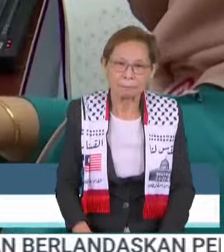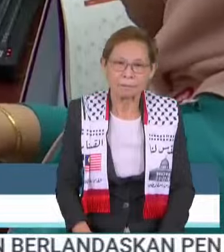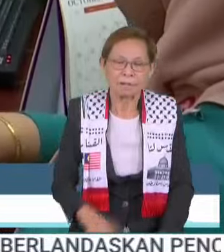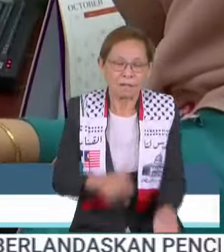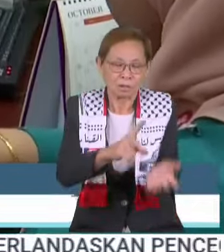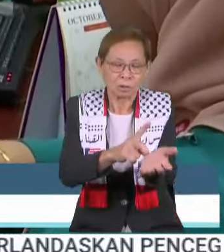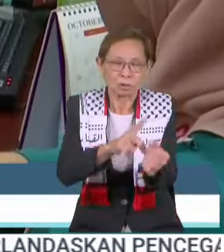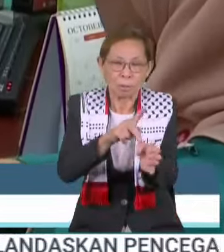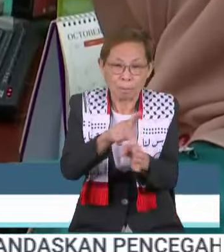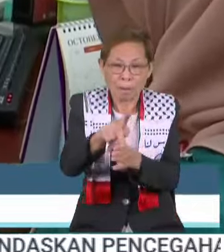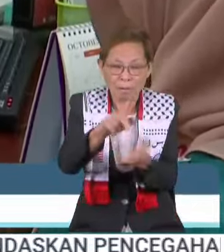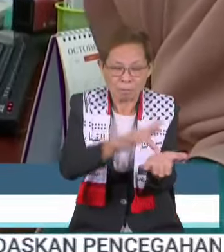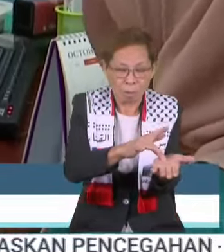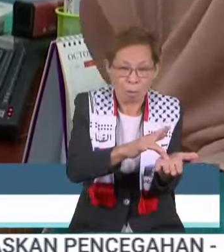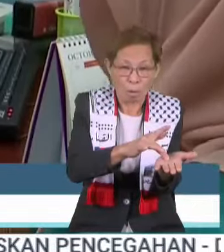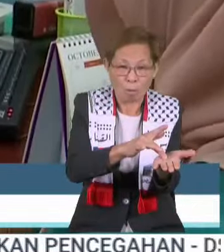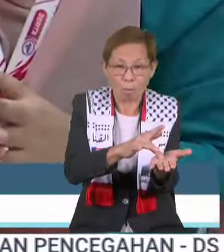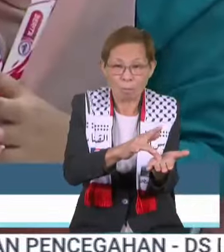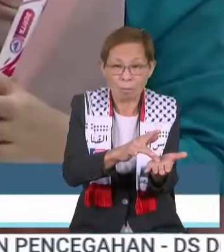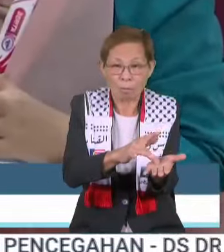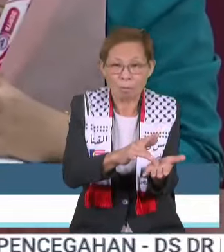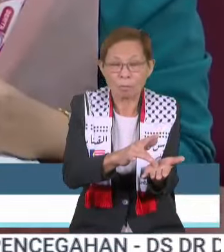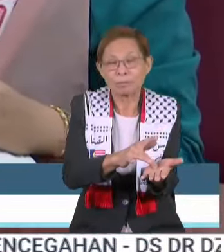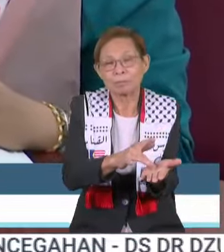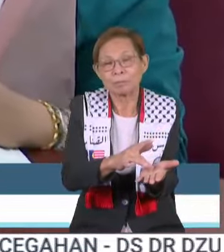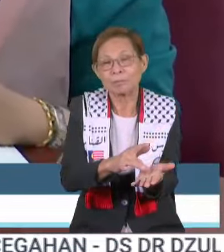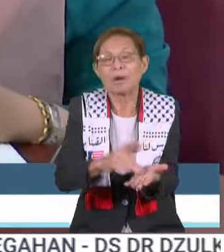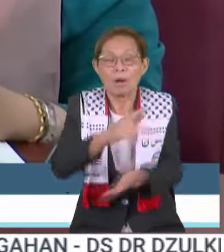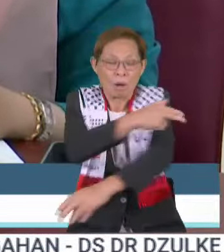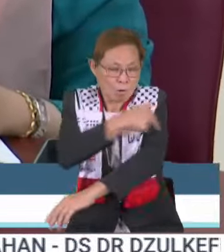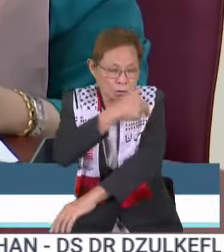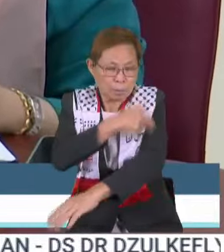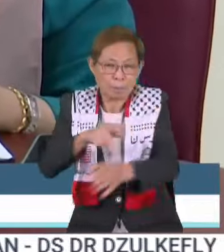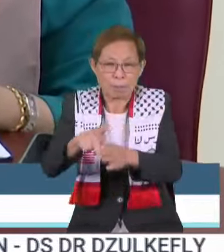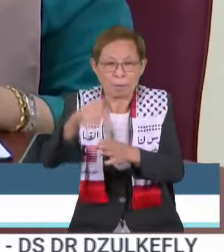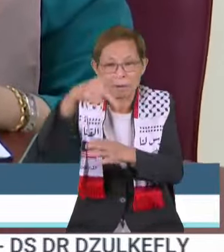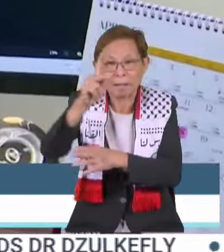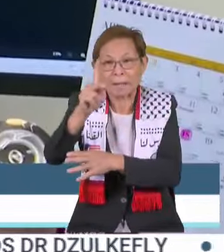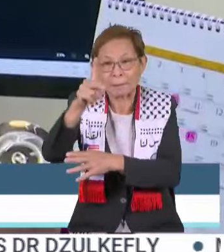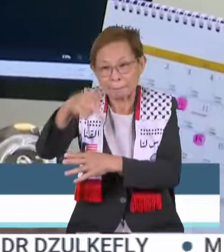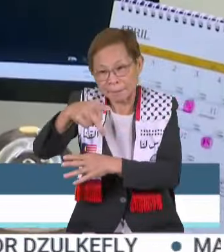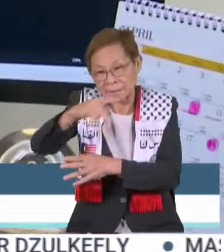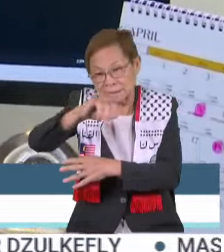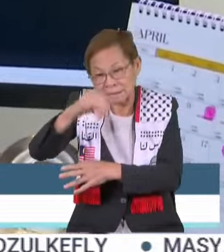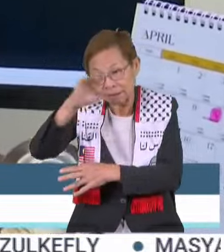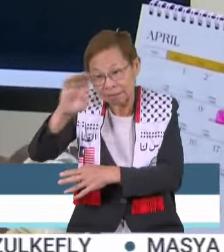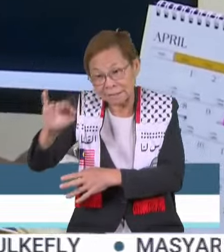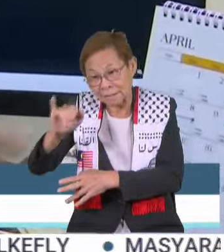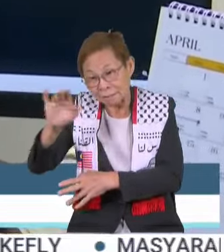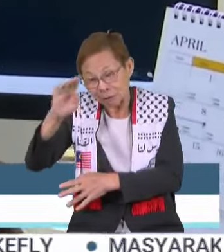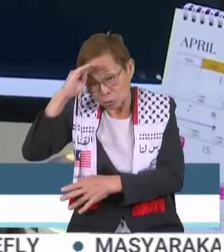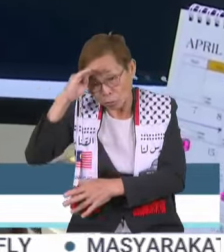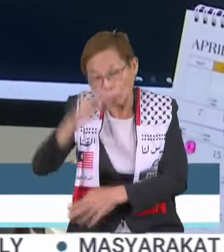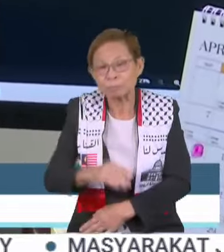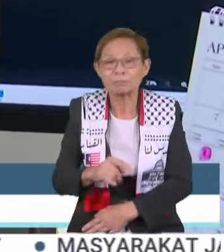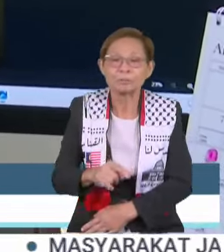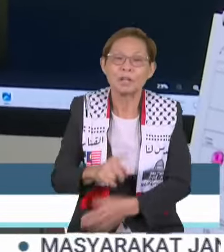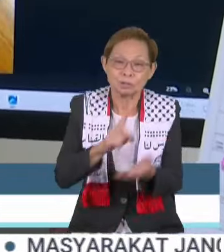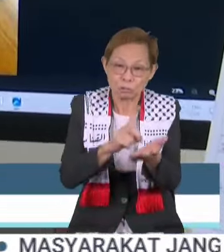Menurut Doktor Pakar Perubatan Dalaman dari Rheumatologi Hospital Pakar KPJ Johor Bahru, Dr. Rachel Joshua Tundi